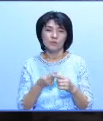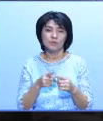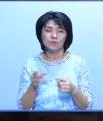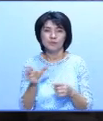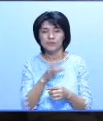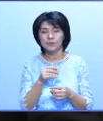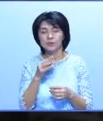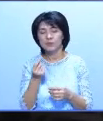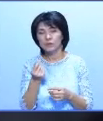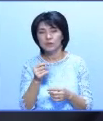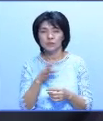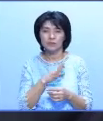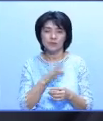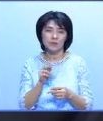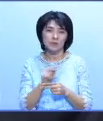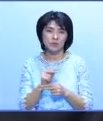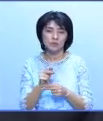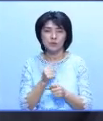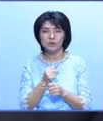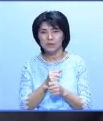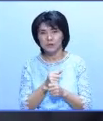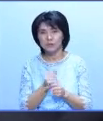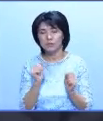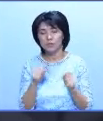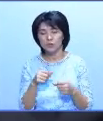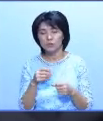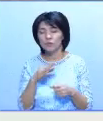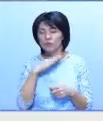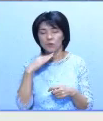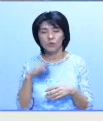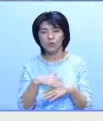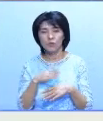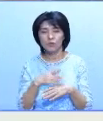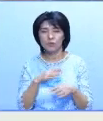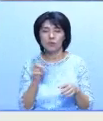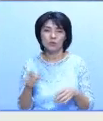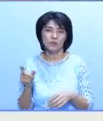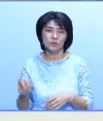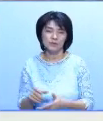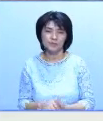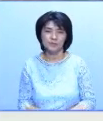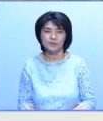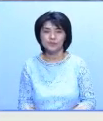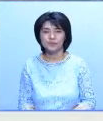живность, будут понемногу делать ремонт и просто жить, зная, что вокруг много добрых людей. Гульмира Бактиярова, Дусмбек Токай, ЕТС Ахпарат, Измайского района.